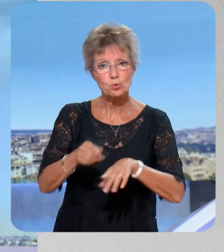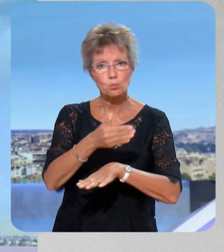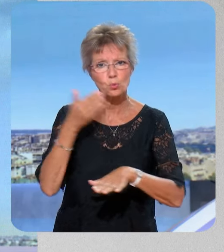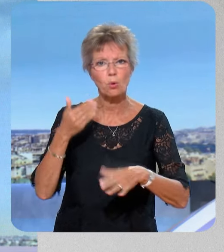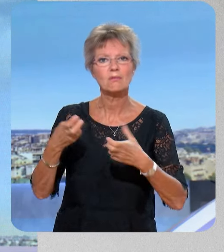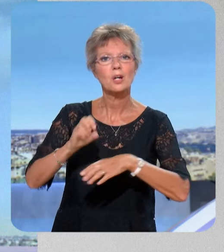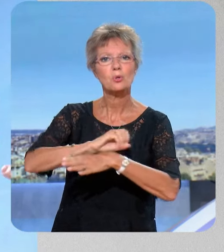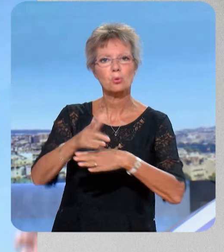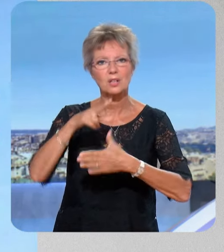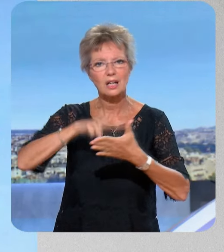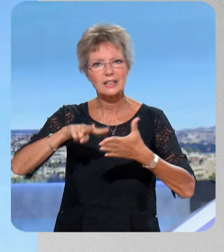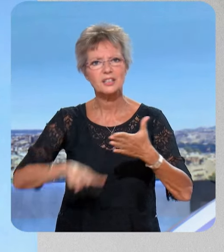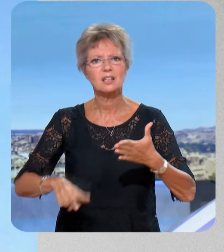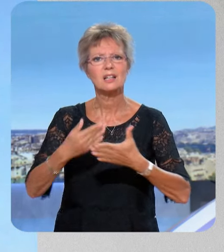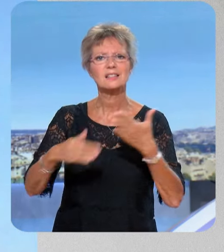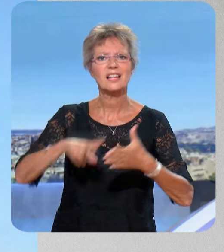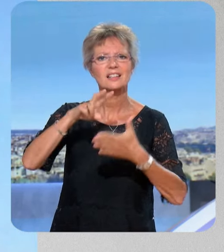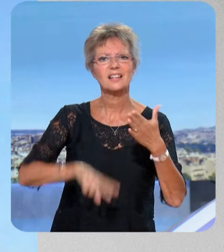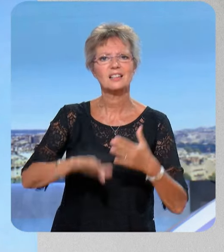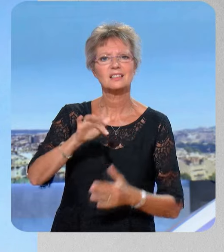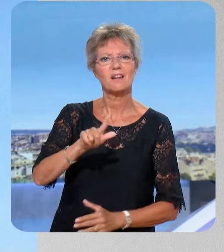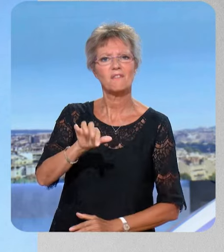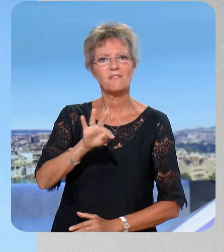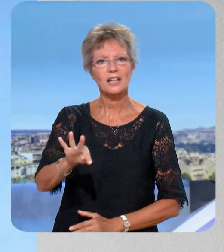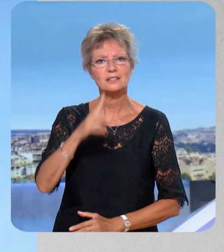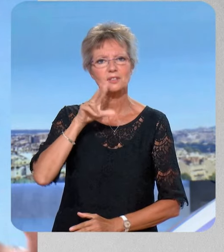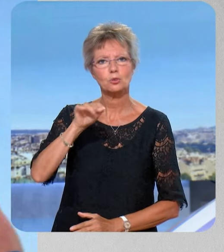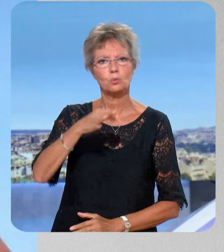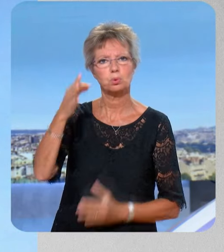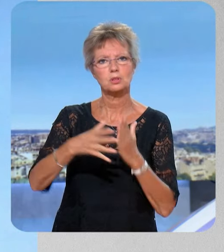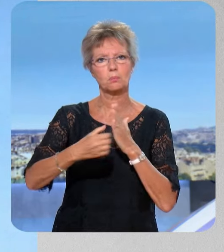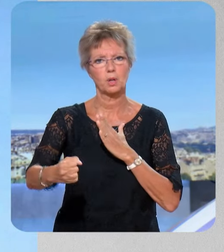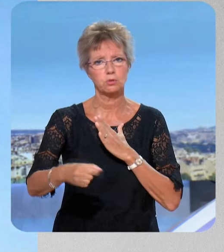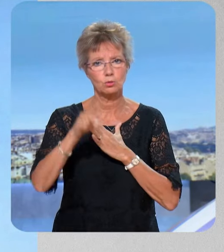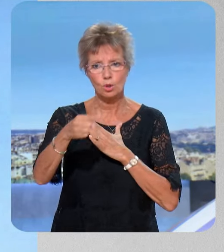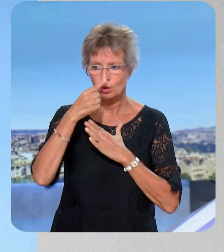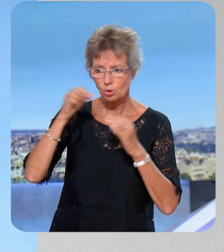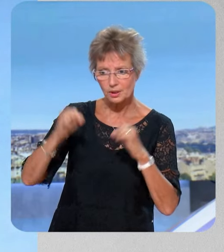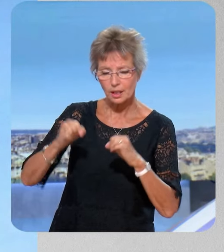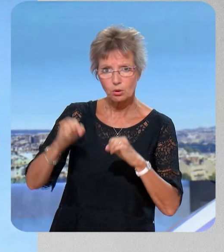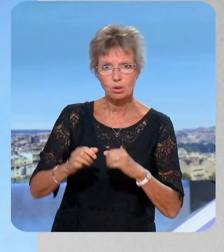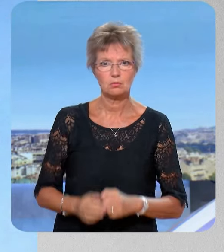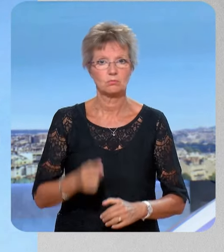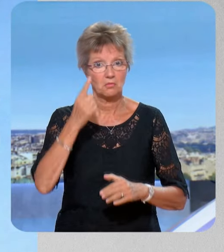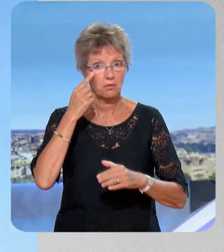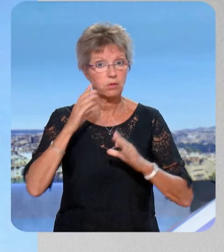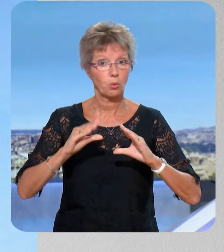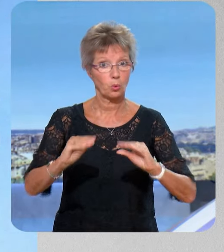que ce serait plutôt sur la flat tax des revenus du capital, que ça pourrait concerner. Ça, ça doit vous plaire. – Ah bon, on va voir. Moi, je vais voir sur les faits.